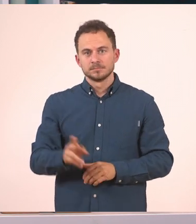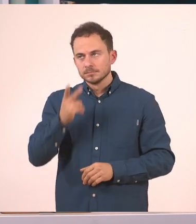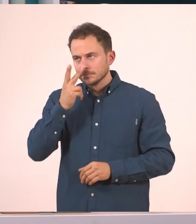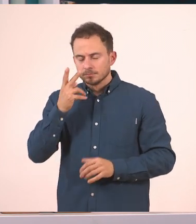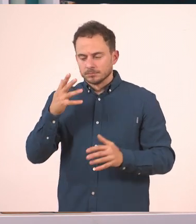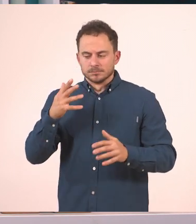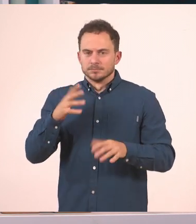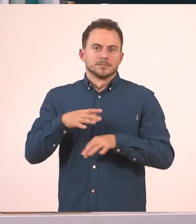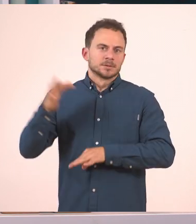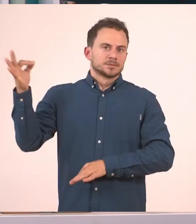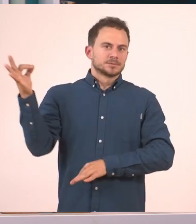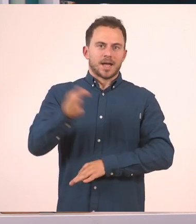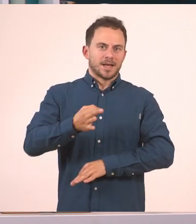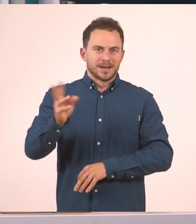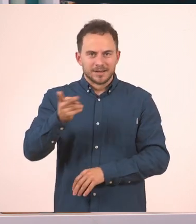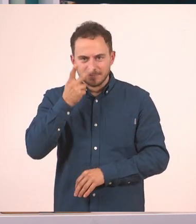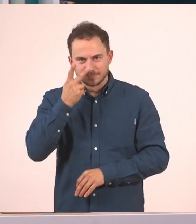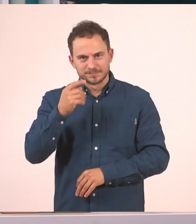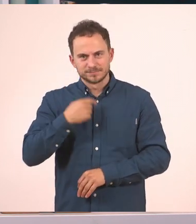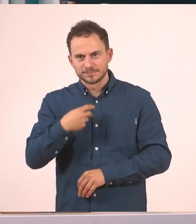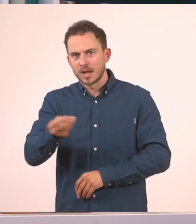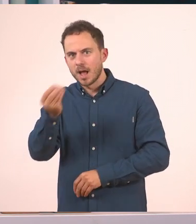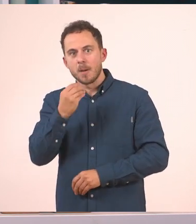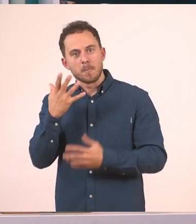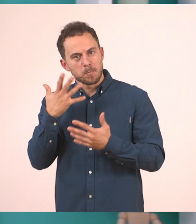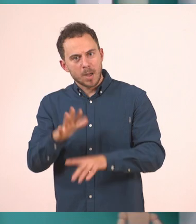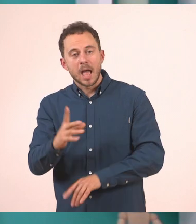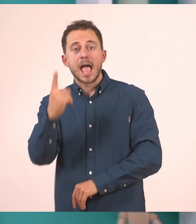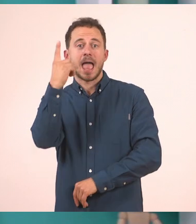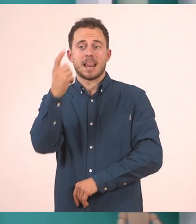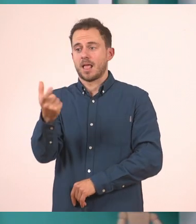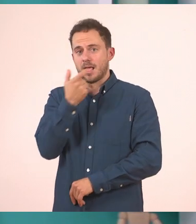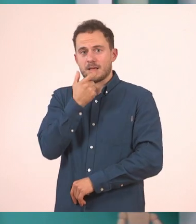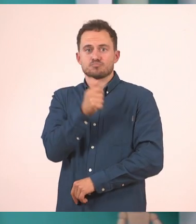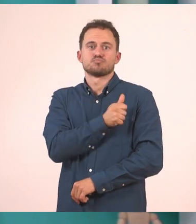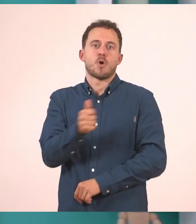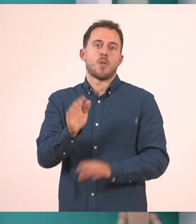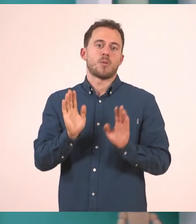θαυμάσια. Και επιλέγω να φάω το ένα από τα 5.